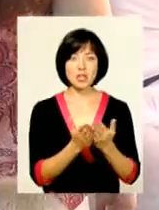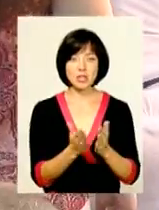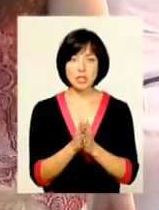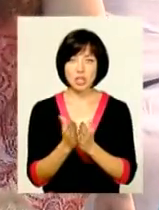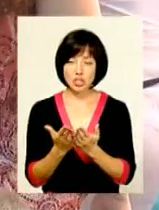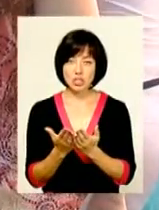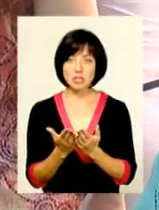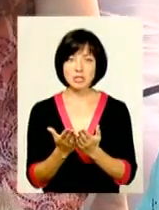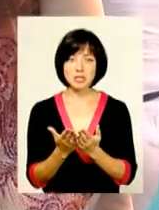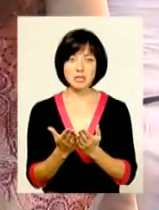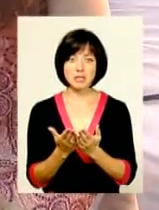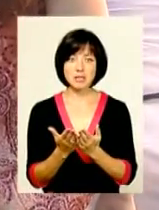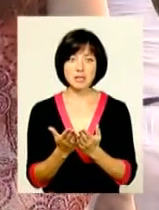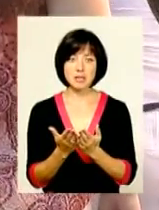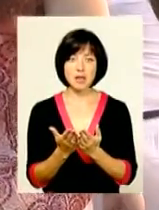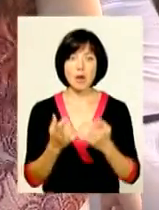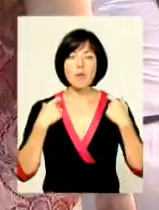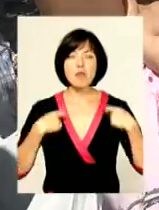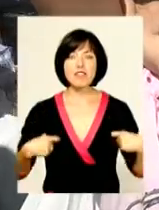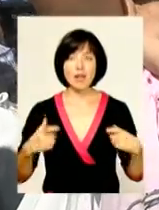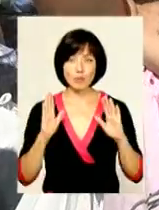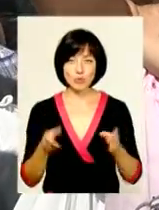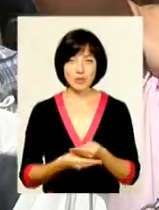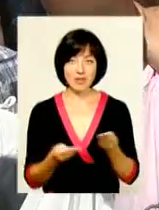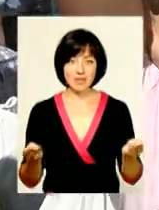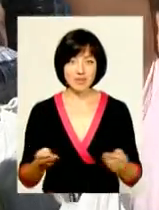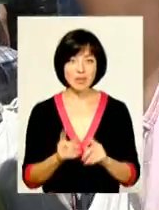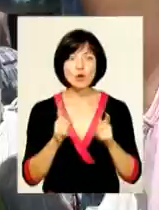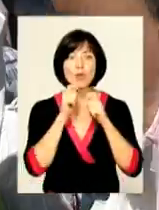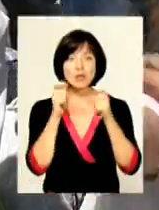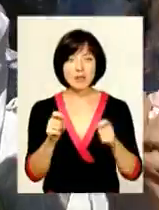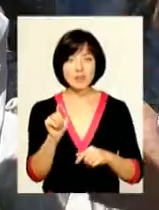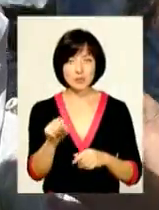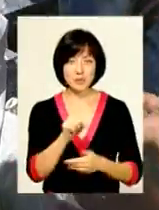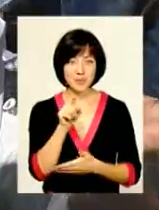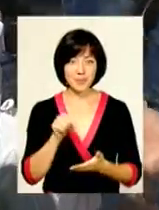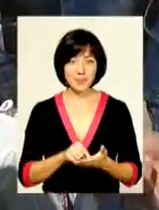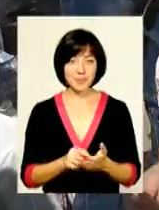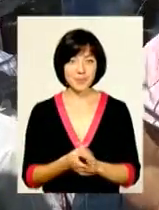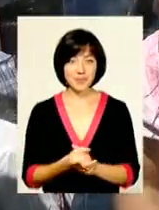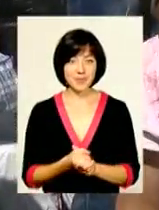Книжечки, кольця і ще портфеліки буду давати. І що подарували, крім рюкзачка?